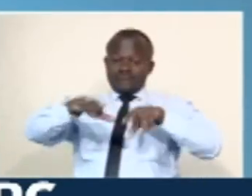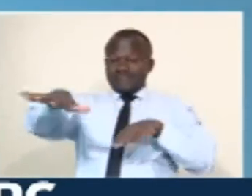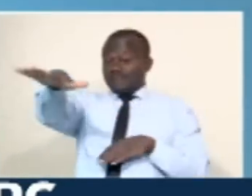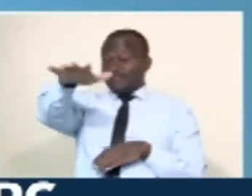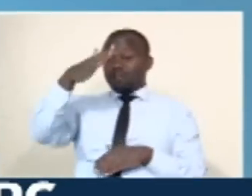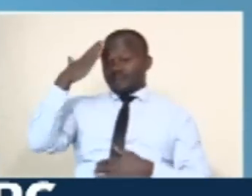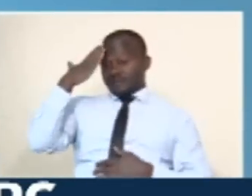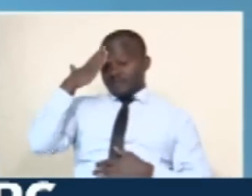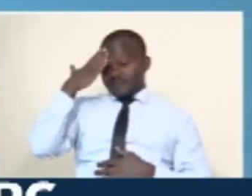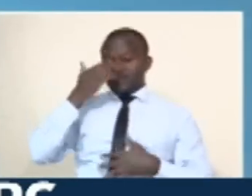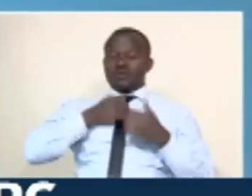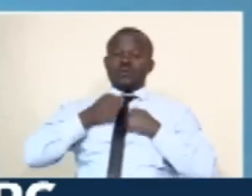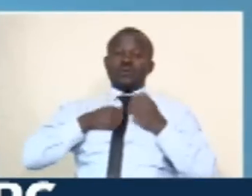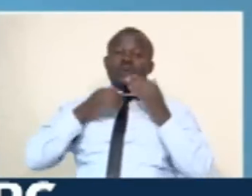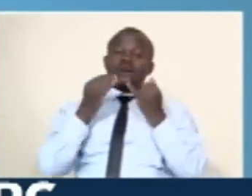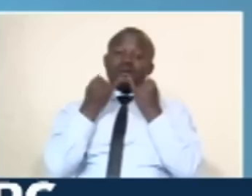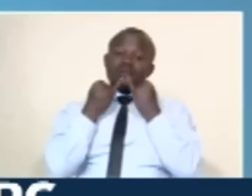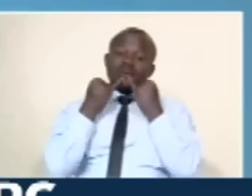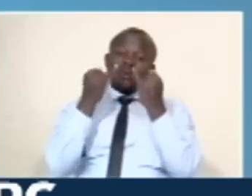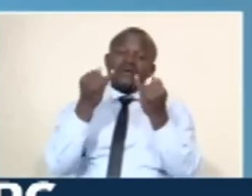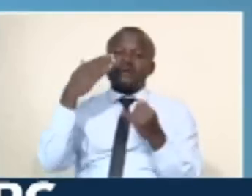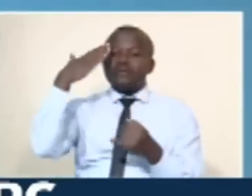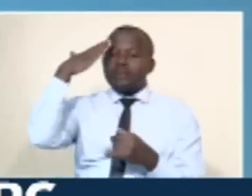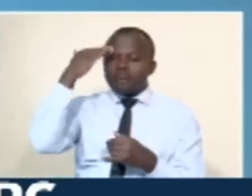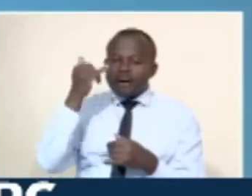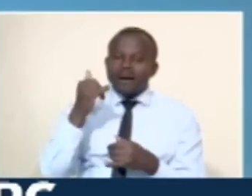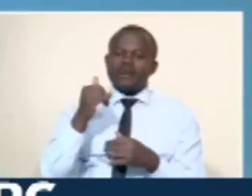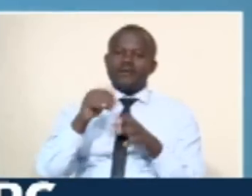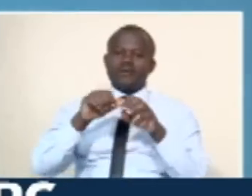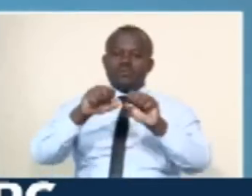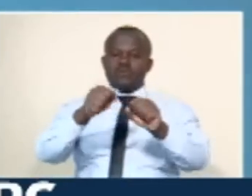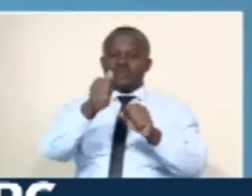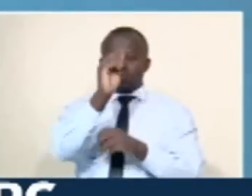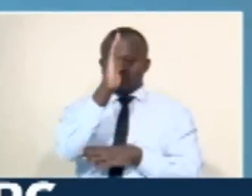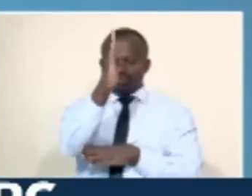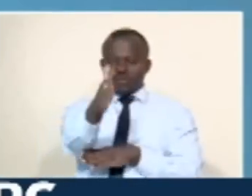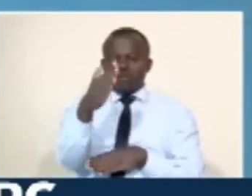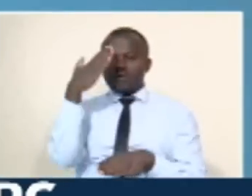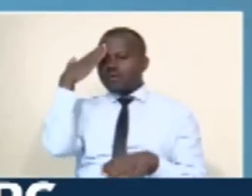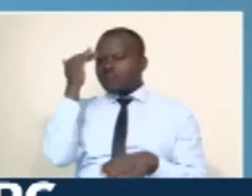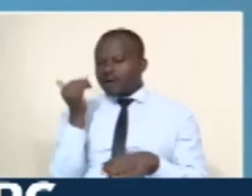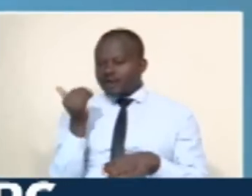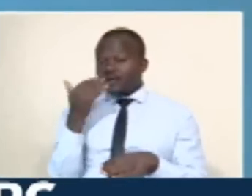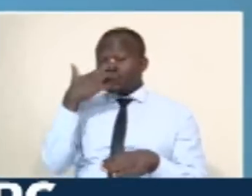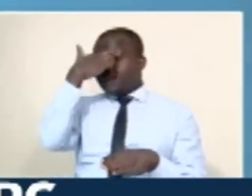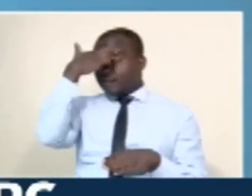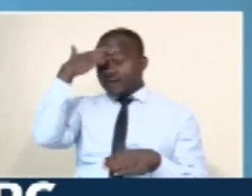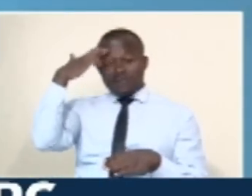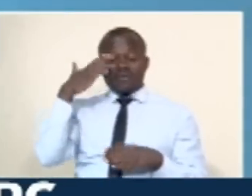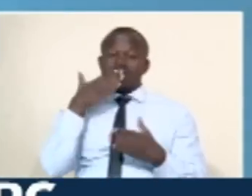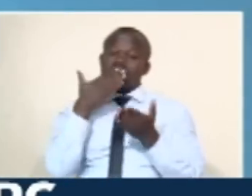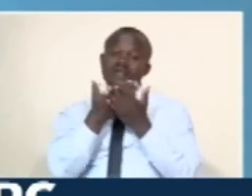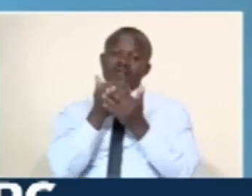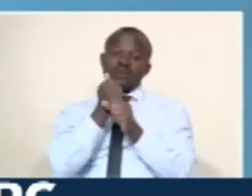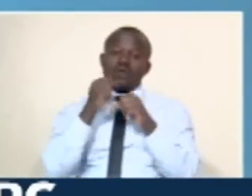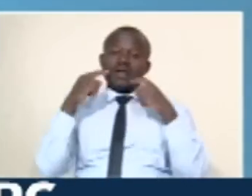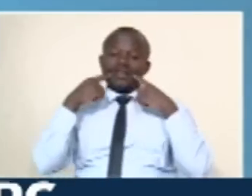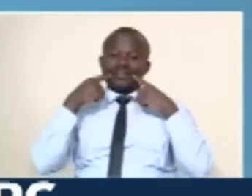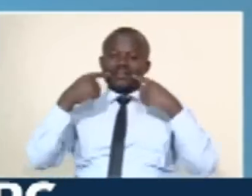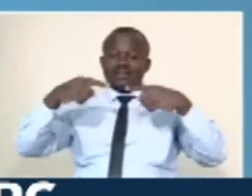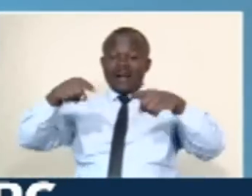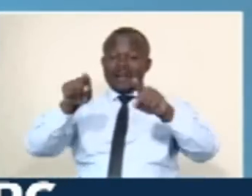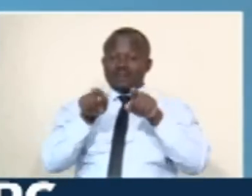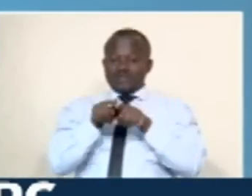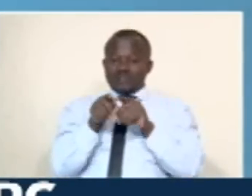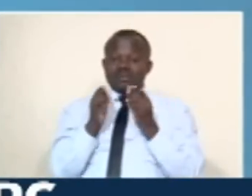arazwi, u Rwanda rurayababwira kubera iki mufata uyu murongo? Ari nayo mpamvu biba byiza gukora itangazo nk'iri, ariko